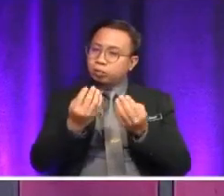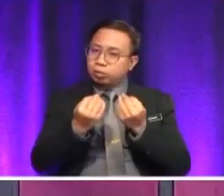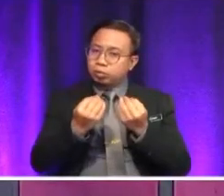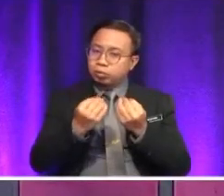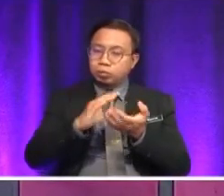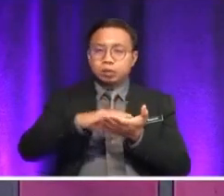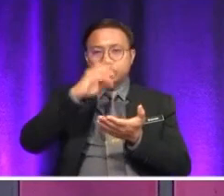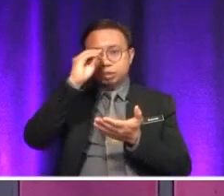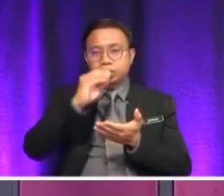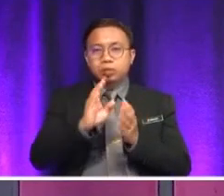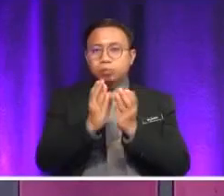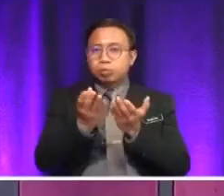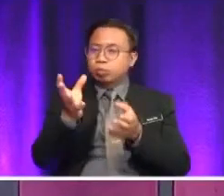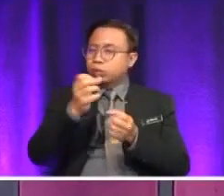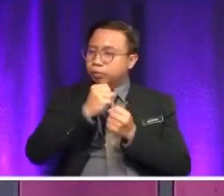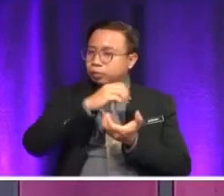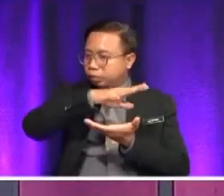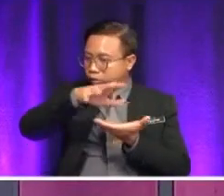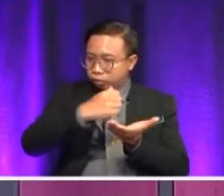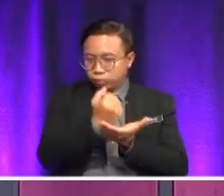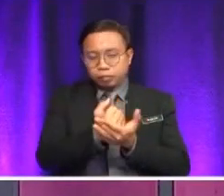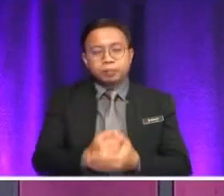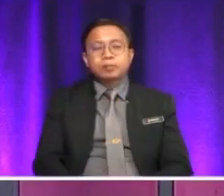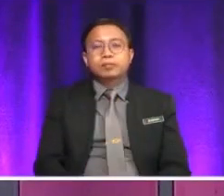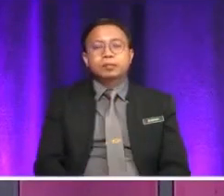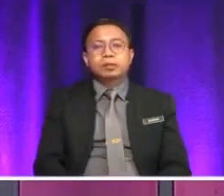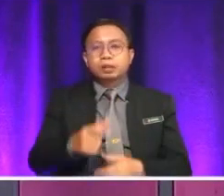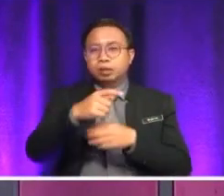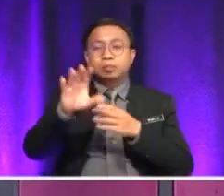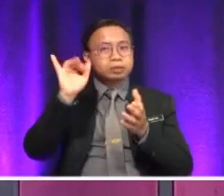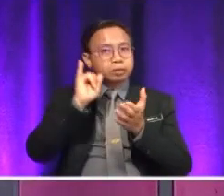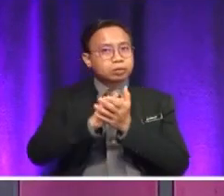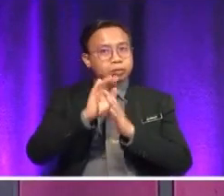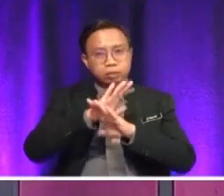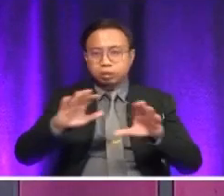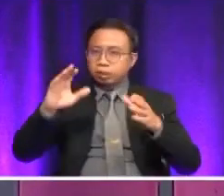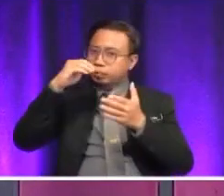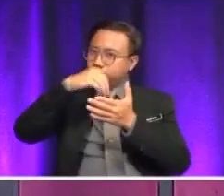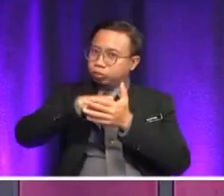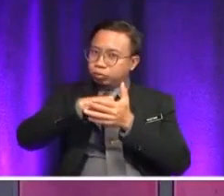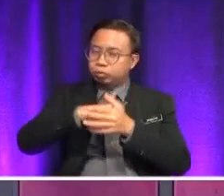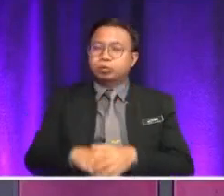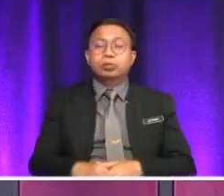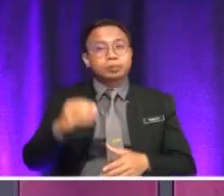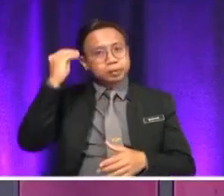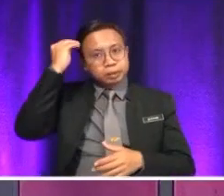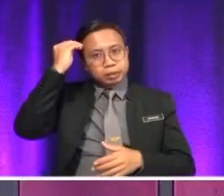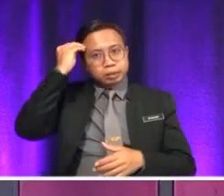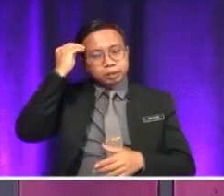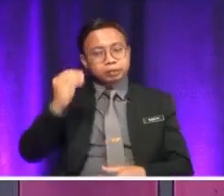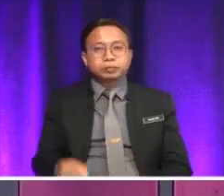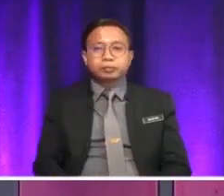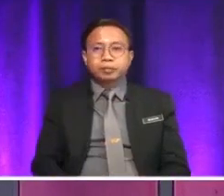Oi. Buku ambil semua sekali. Lepas tu tak masuk pun dalam minda dan sebagainya.